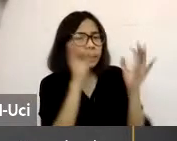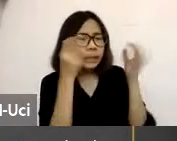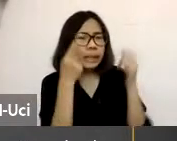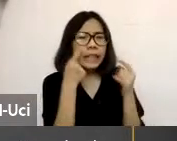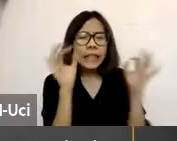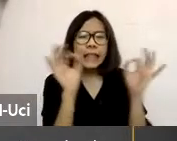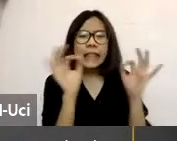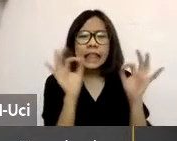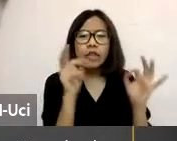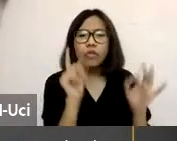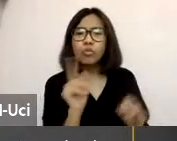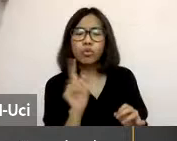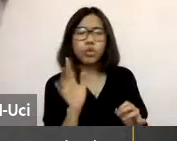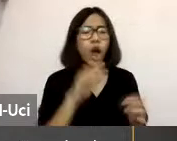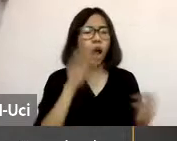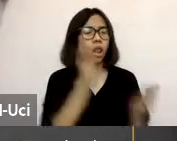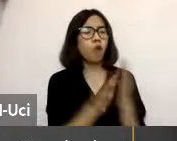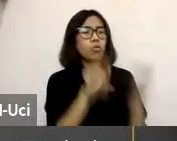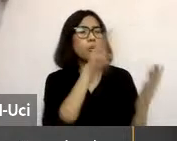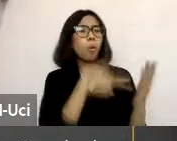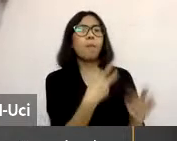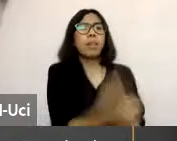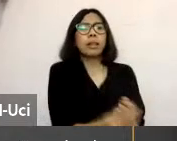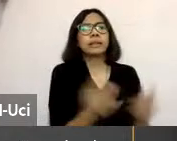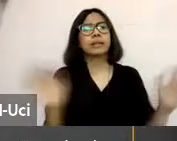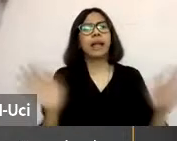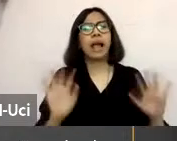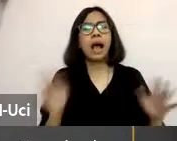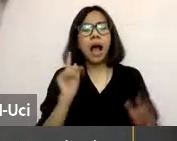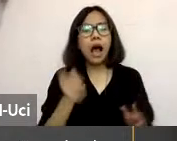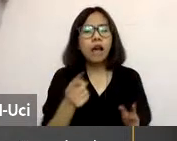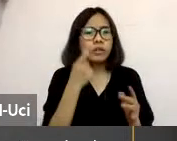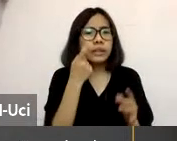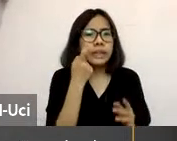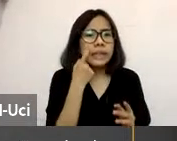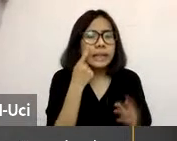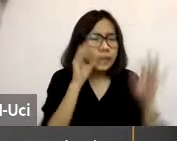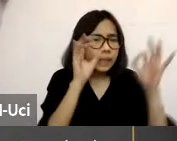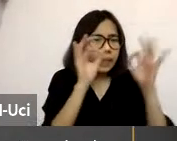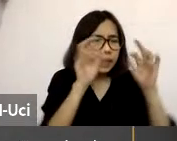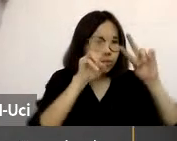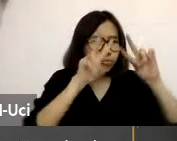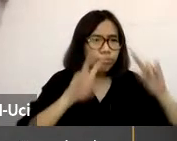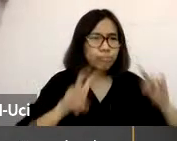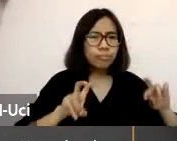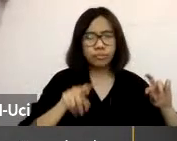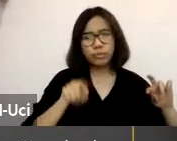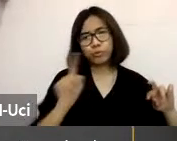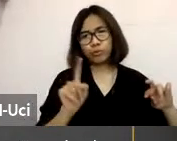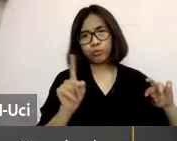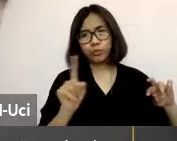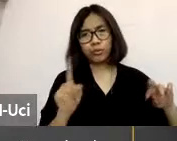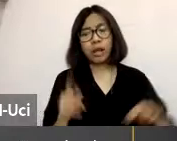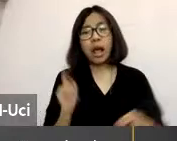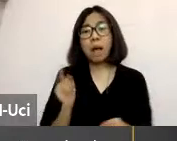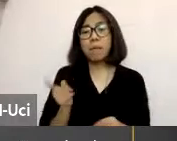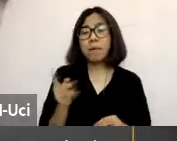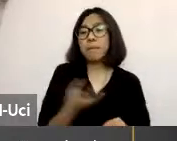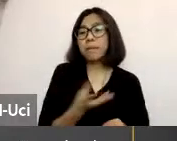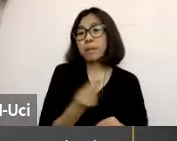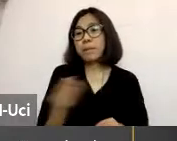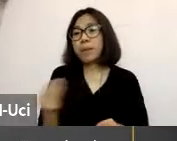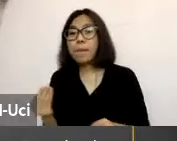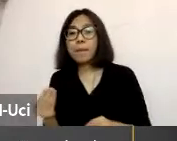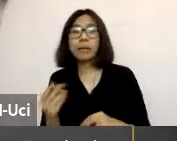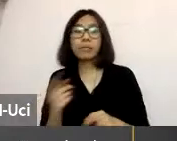menjadi cerdas dan kritis disitu karena memang betul ada beberapa perdagangan di